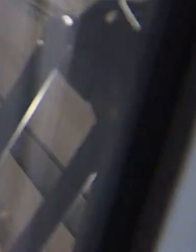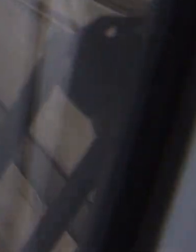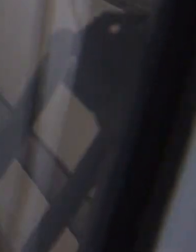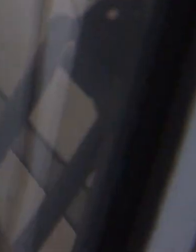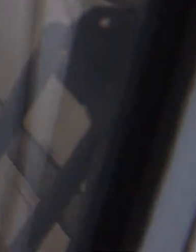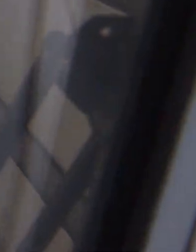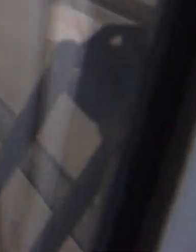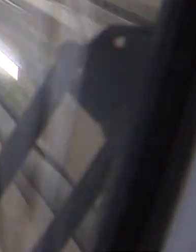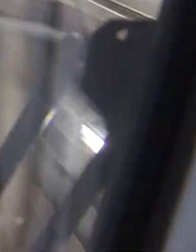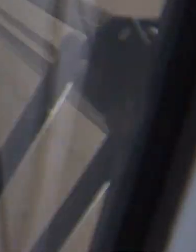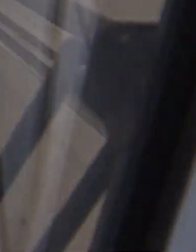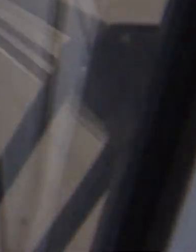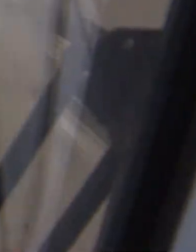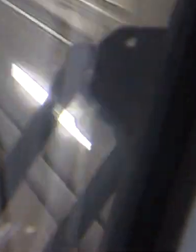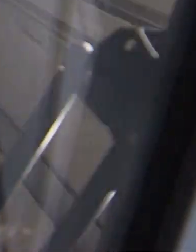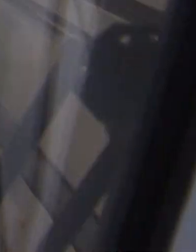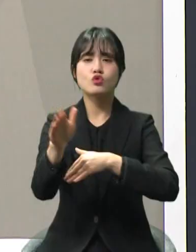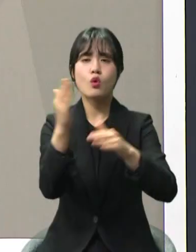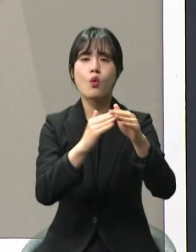사업이 미뤄지는 걸 문제 삼았습니다.